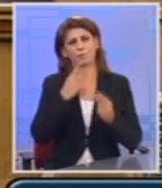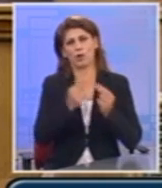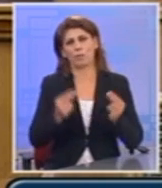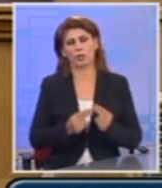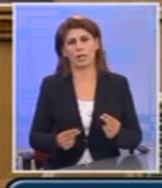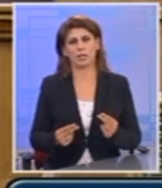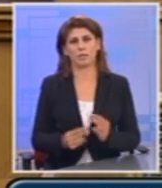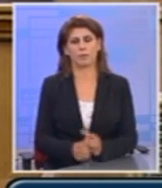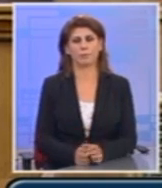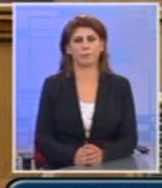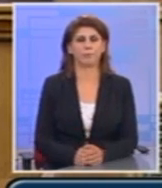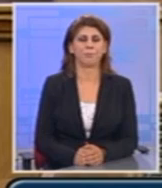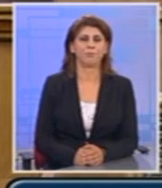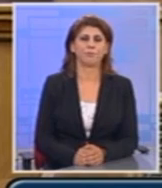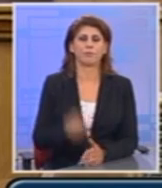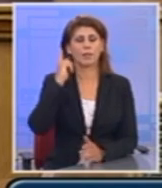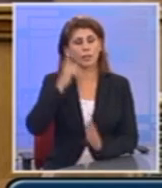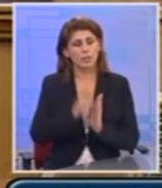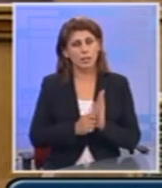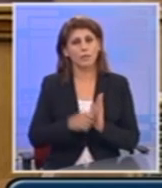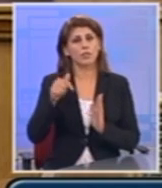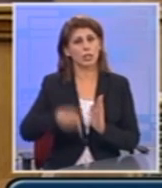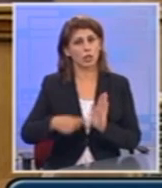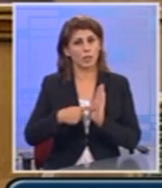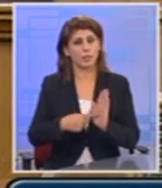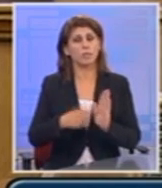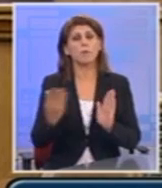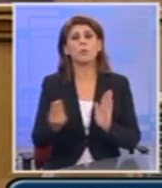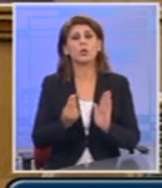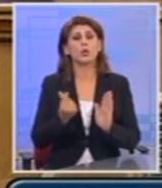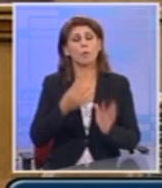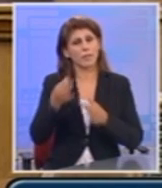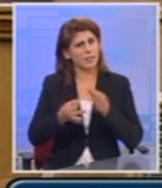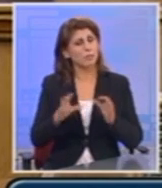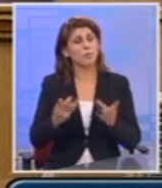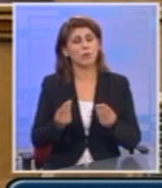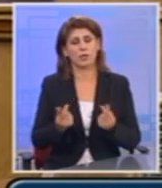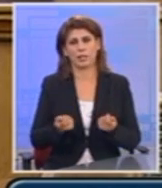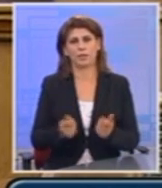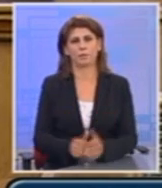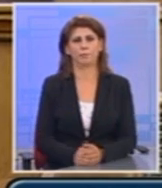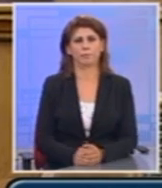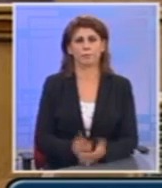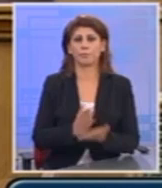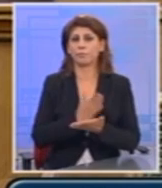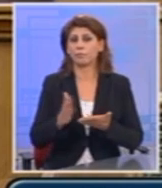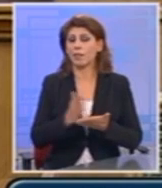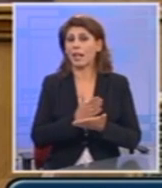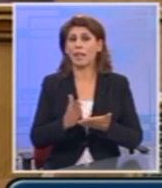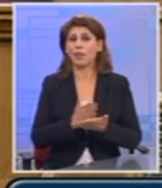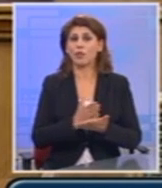συμπέρασμα της έκθεσης και τώρα θα σας δείξω πώς έγινε θα σας εξηγήσω πώς έγινε αυτό οι αιρεσιμότητας περιλάμβαναν